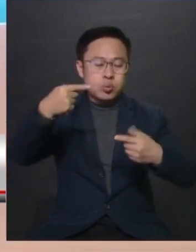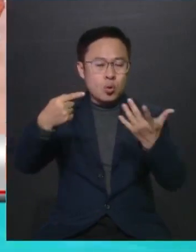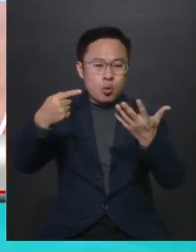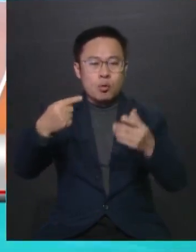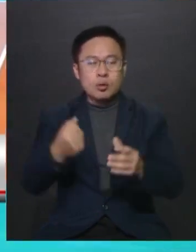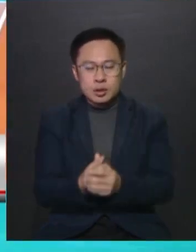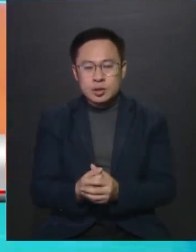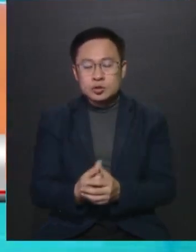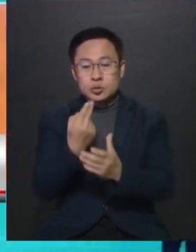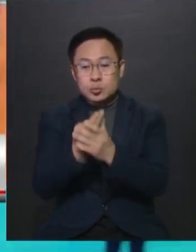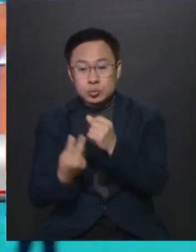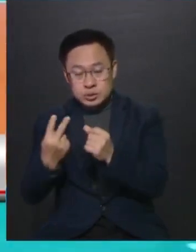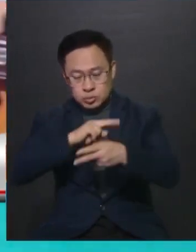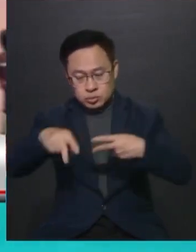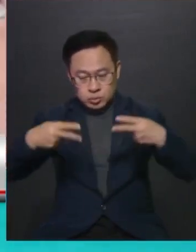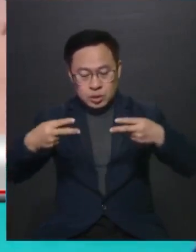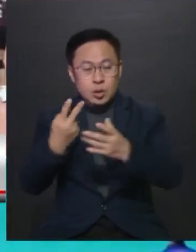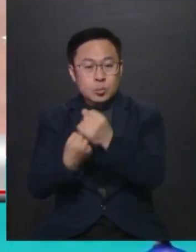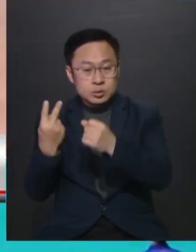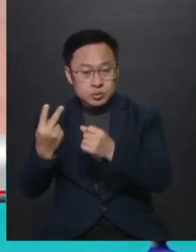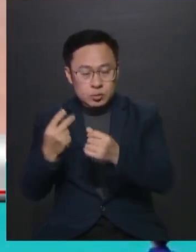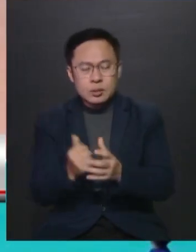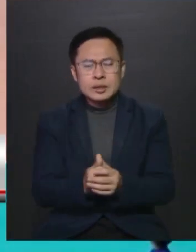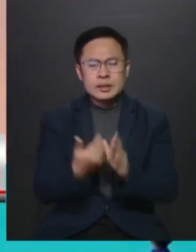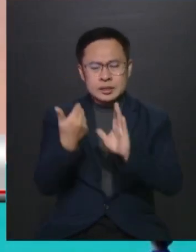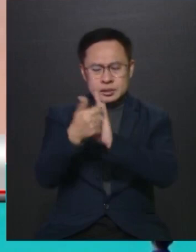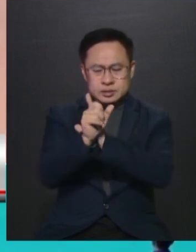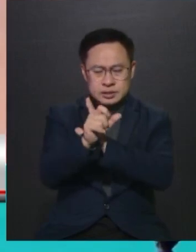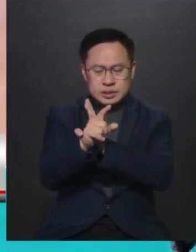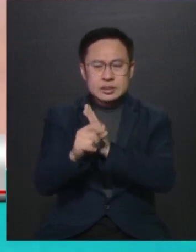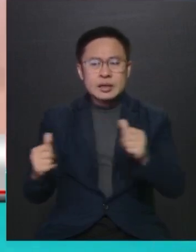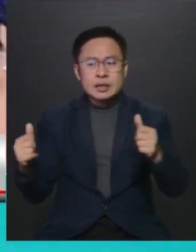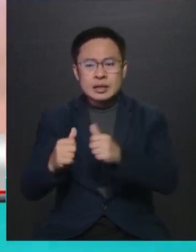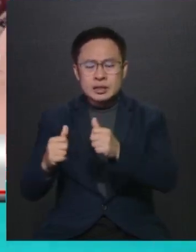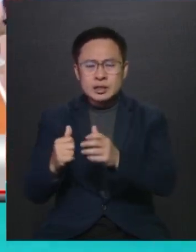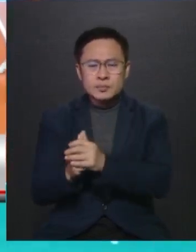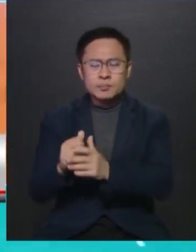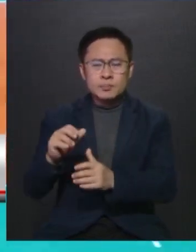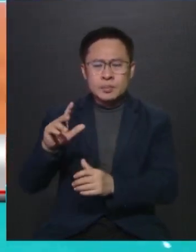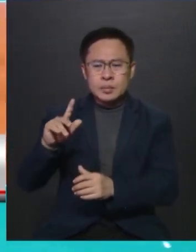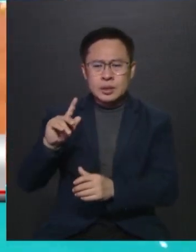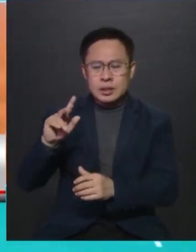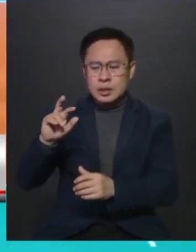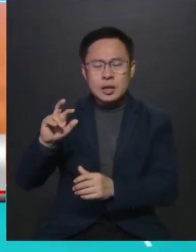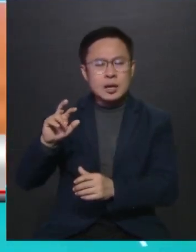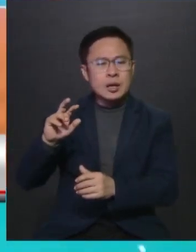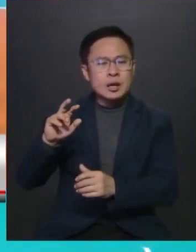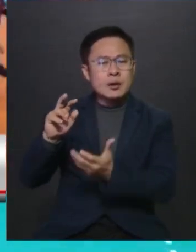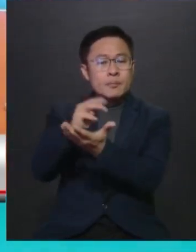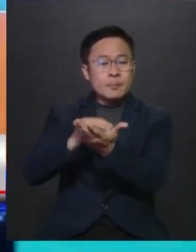ครับชุดสีส้มนะครับเจอกับสโมสรยากุโซราชมงคลธัญบุรีครับชุดสีแดงครับเป็นทางด้านของศรีสะเกษครับก็เอาชนะ